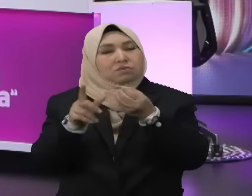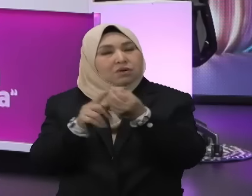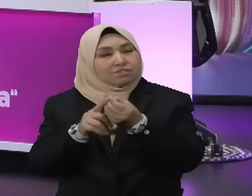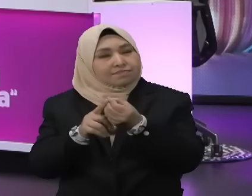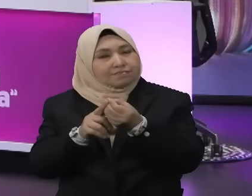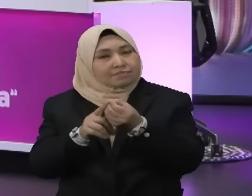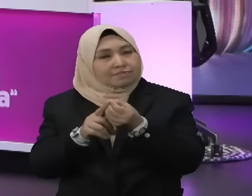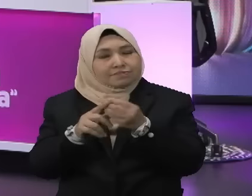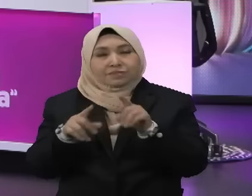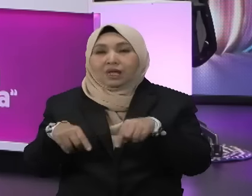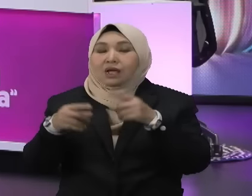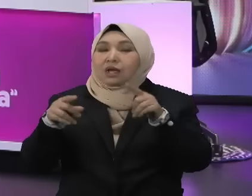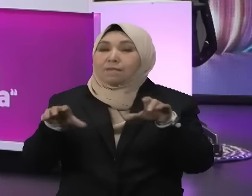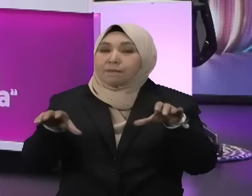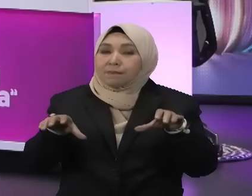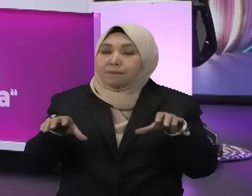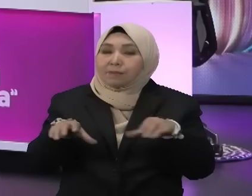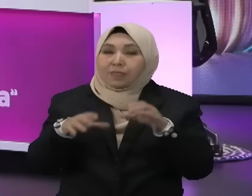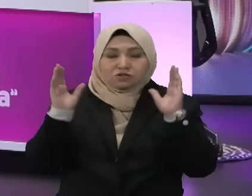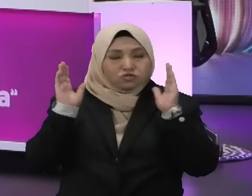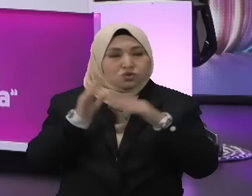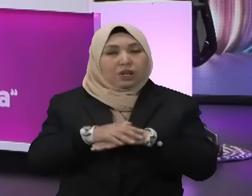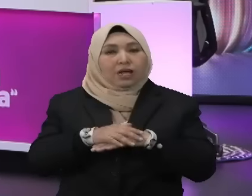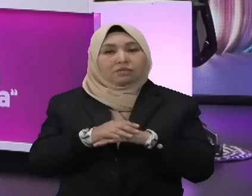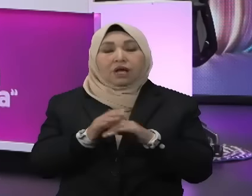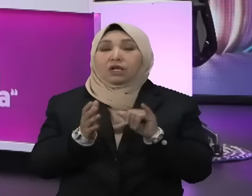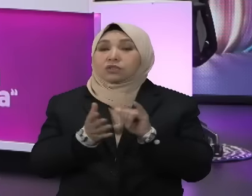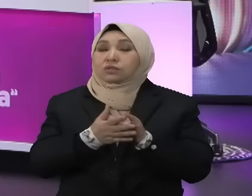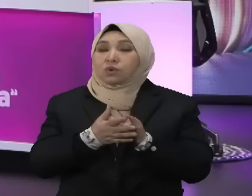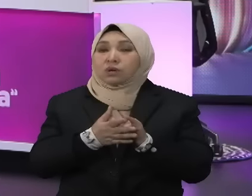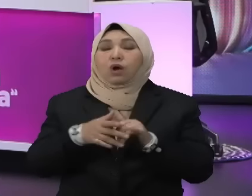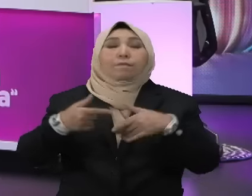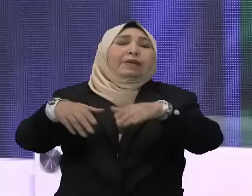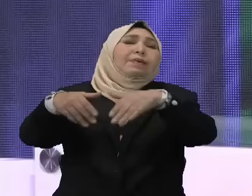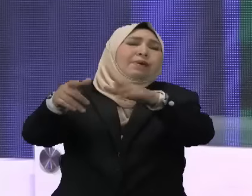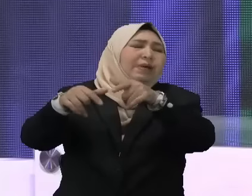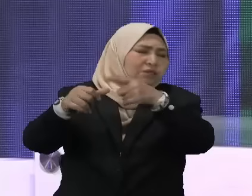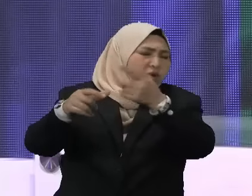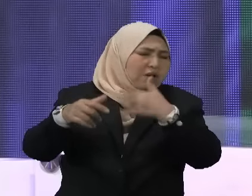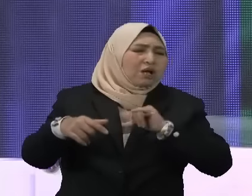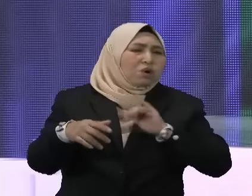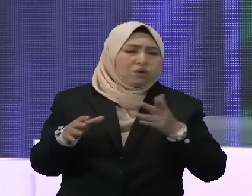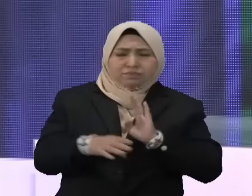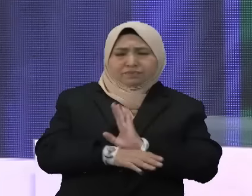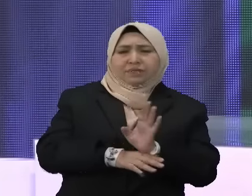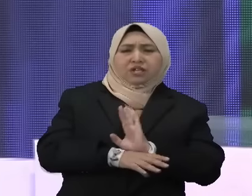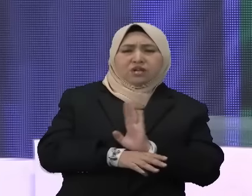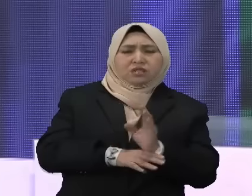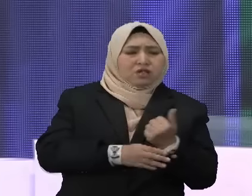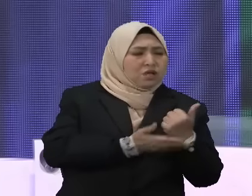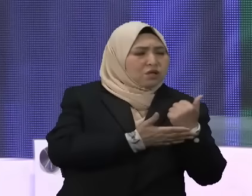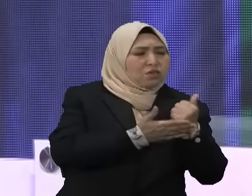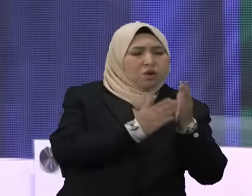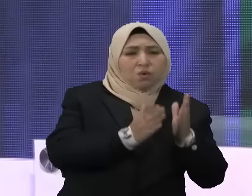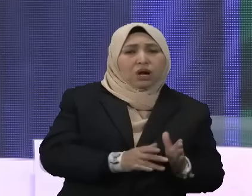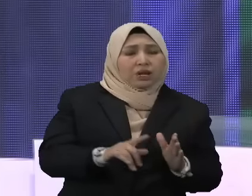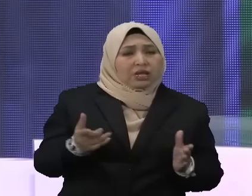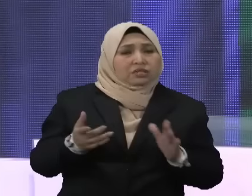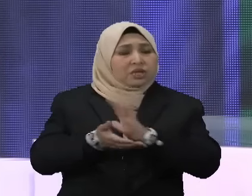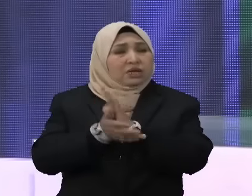pergi apa menunaikan solat, yang itu dia kata kau pergi dulu kan, aku sibuk ni tengah menolong orang orang lain.